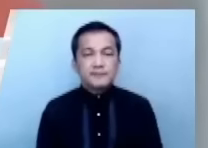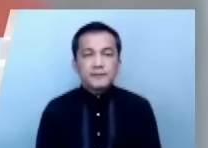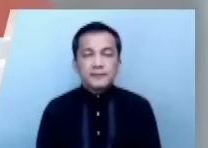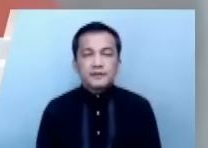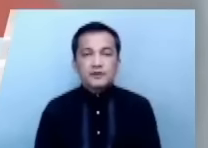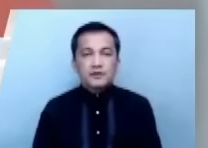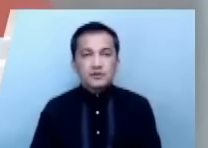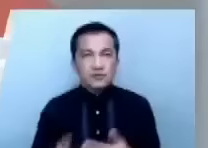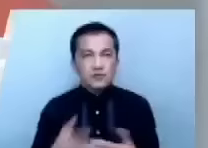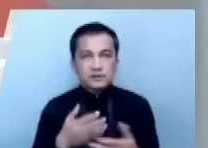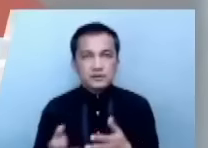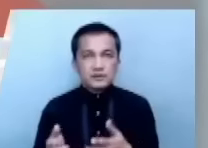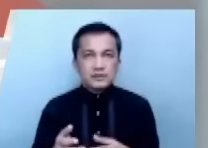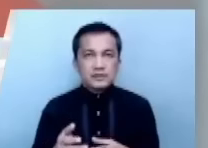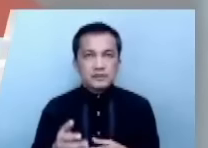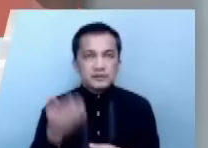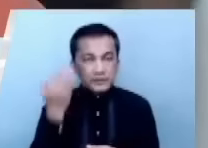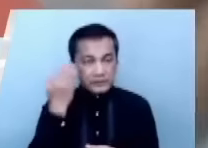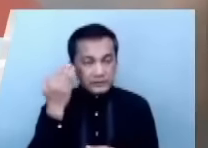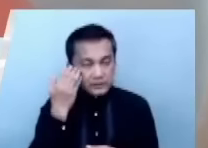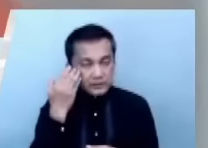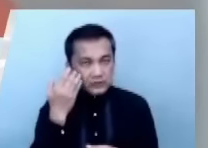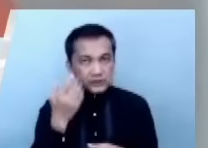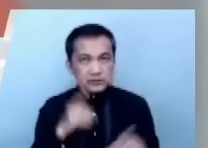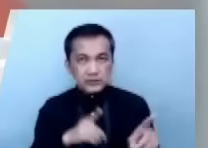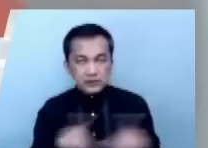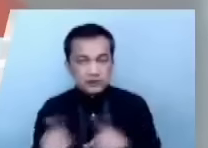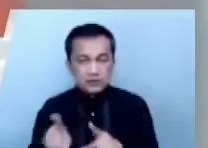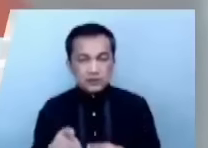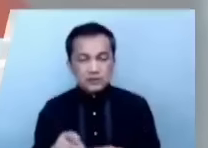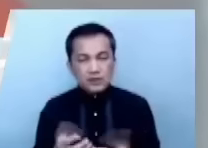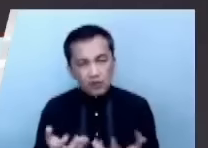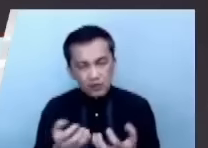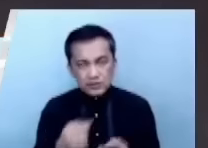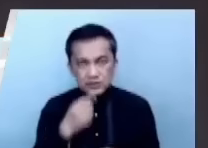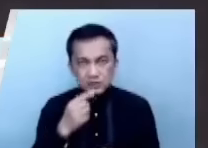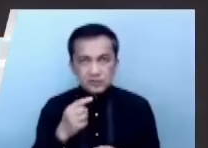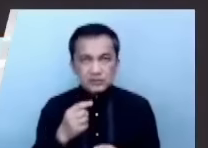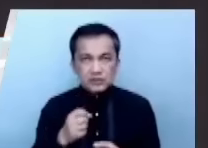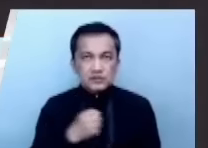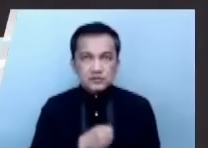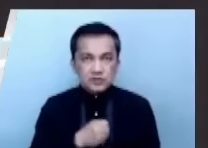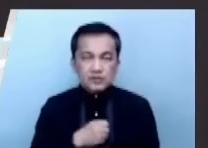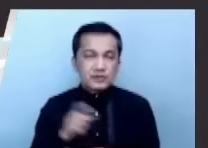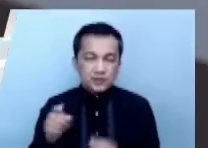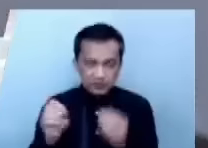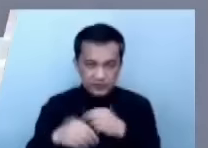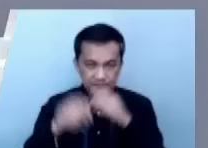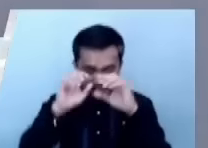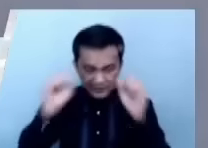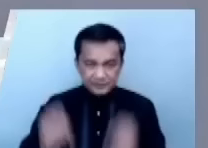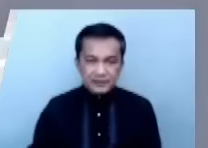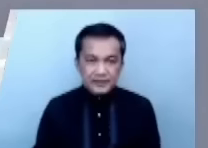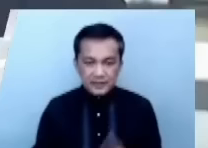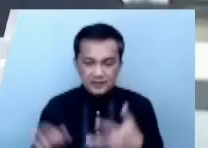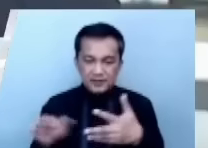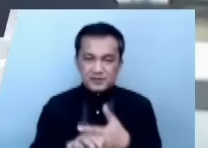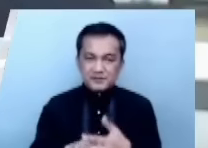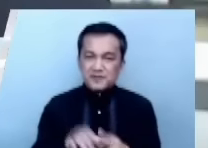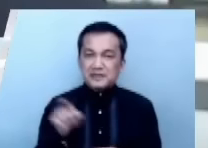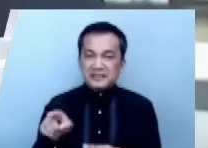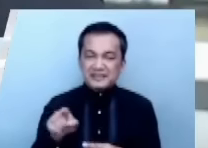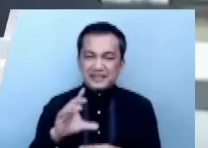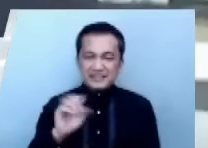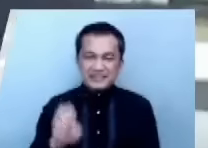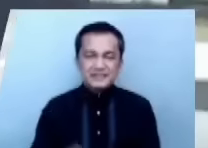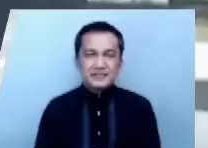usurpation of authority I did, I just wanna say sorry and to the palace, I just wanna say sorry. Sinampahan na siya ng kaukulang kaso. Extortion,